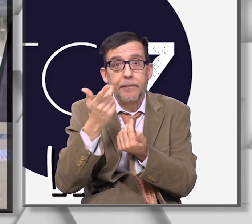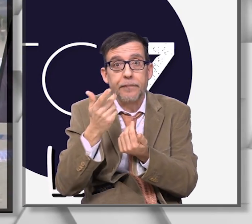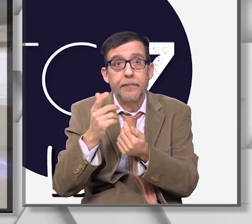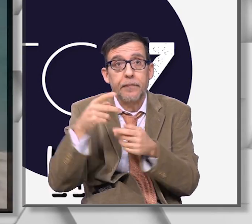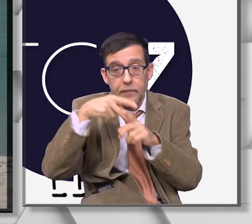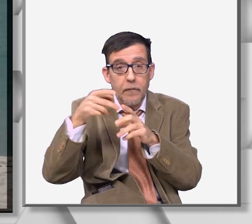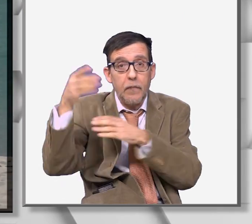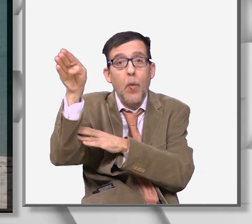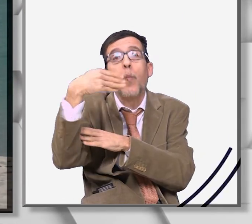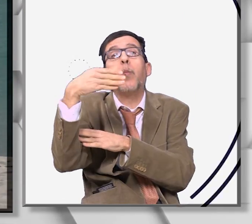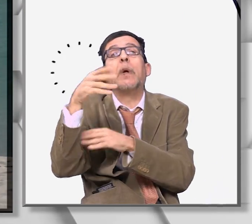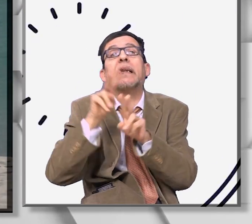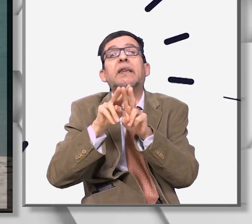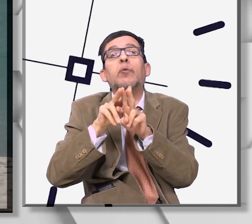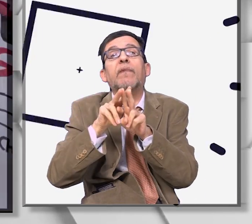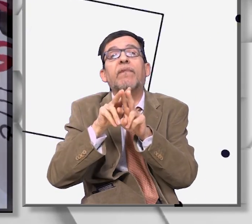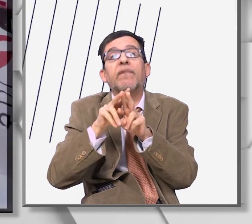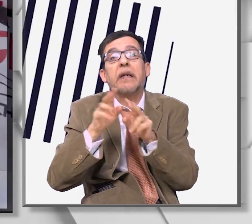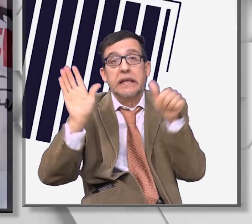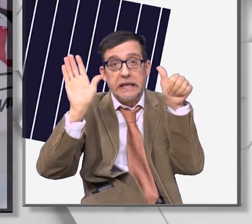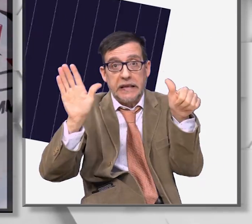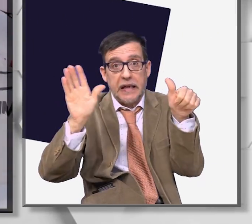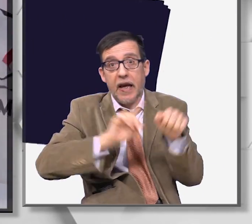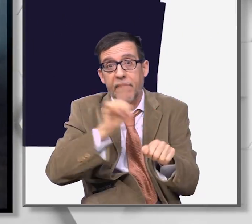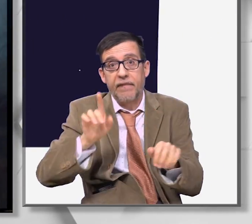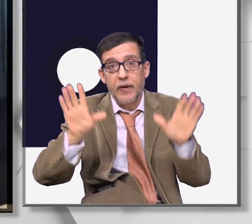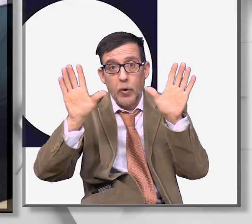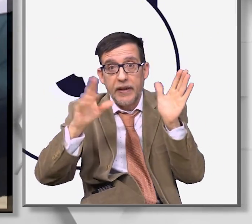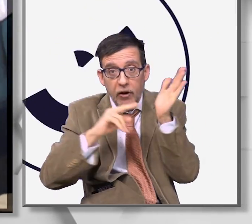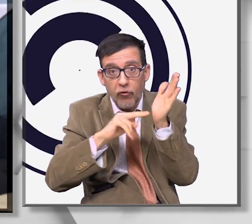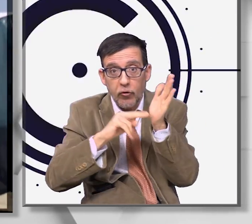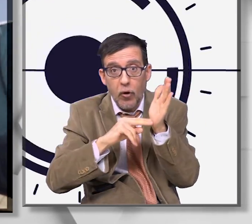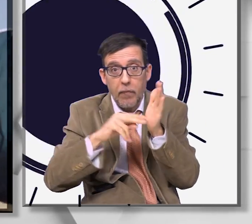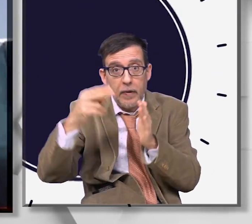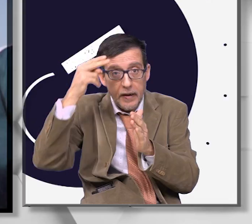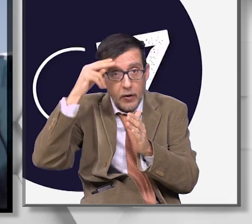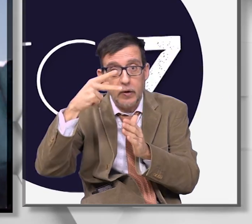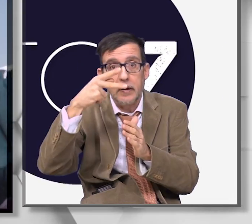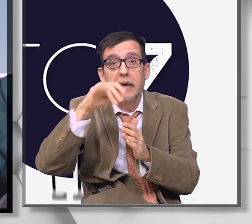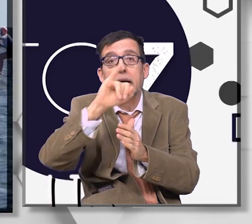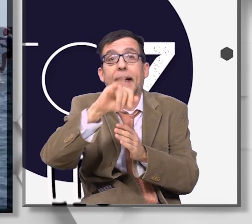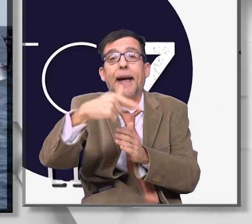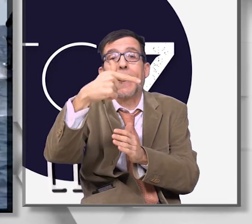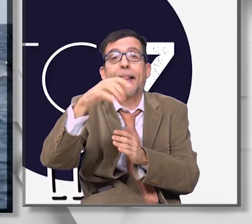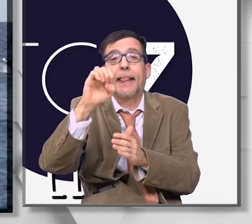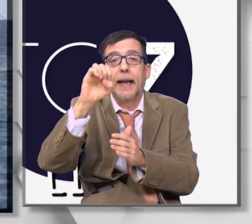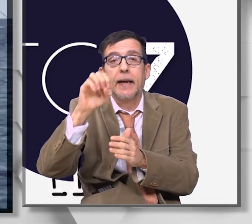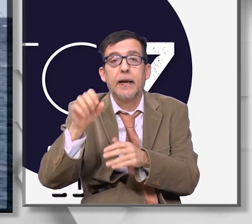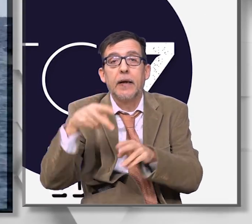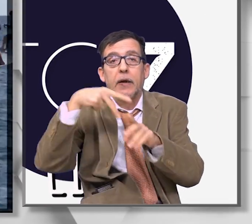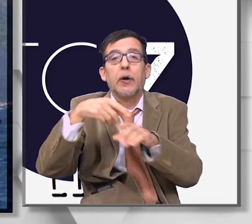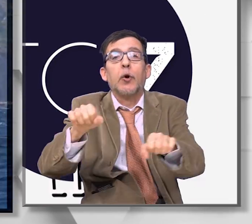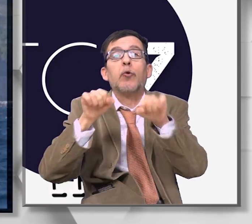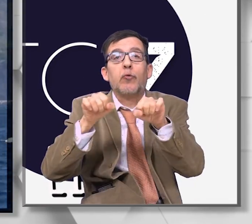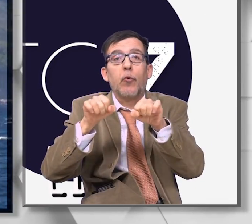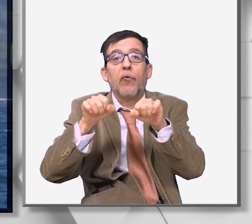sulla spiaggia del poetto dal 6 al 10 ottobre ricordiamo che poi il kitesurf è entrato a far parte del programma